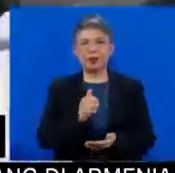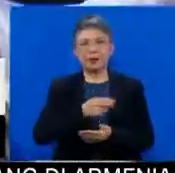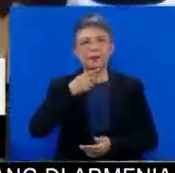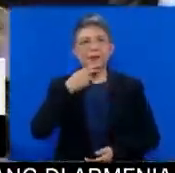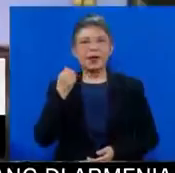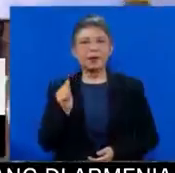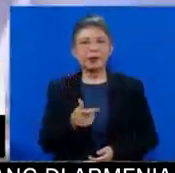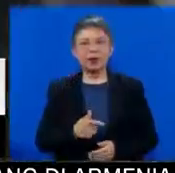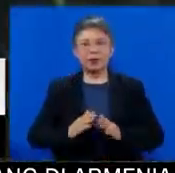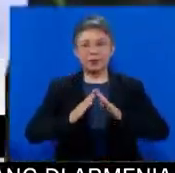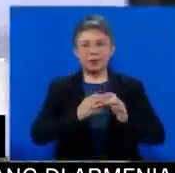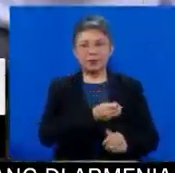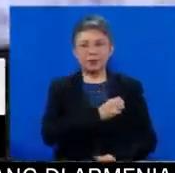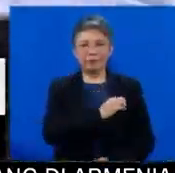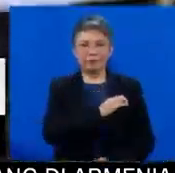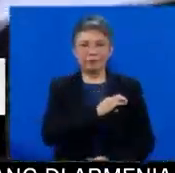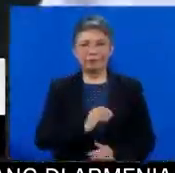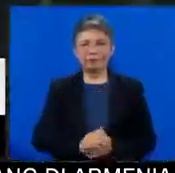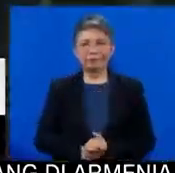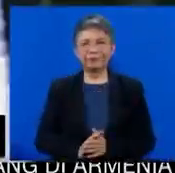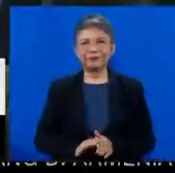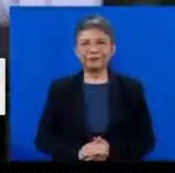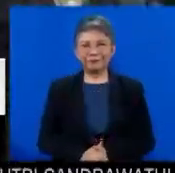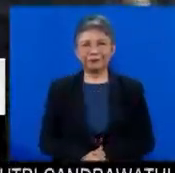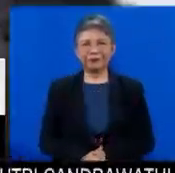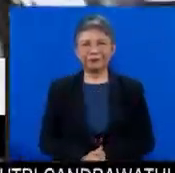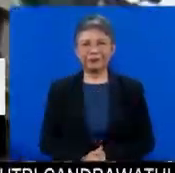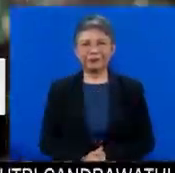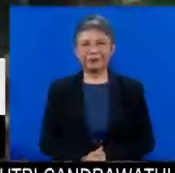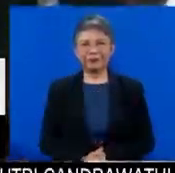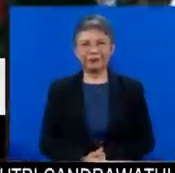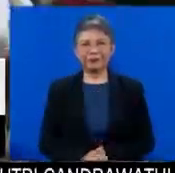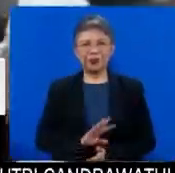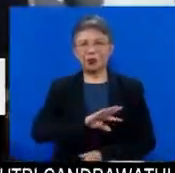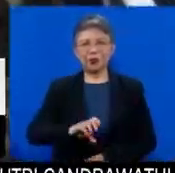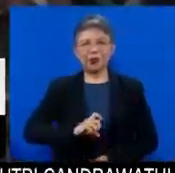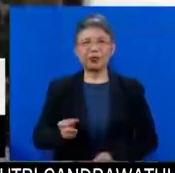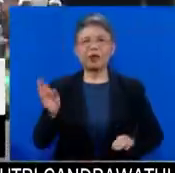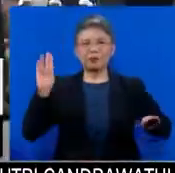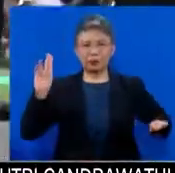di Istana Negara. Indrayani Laksmi, Sony Sulistiono, Jakarta.